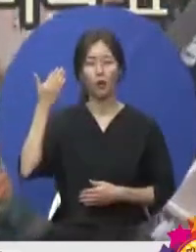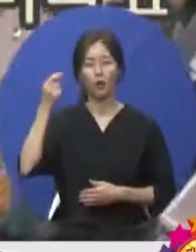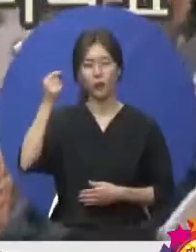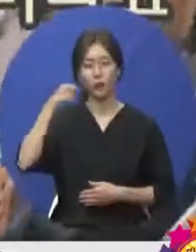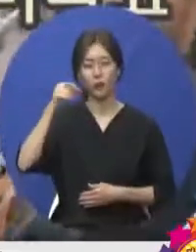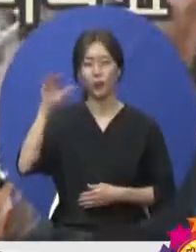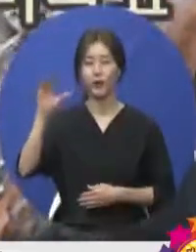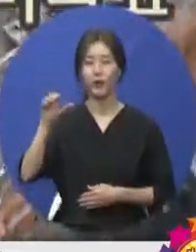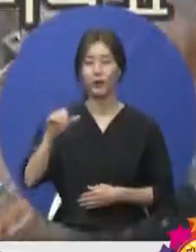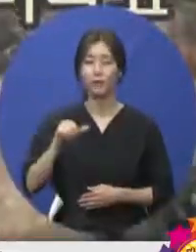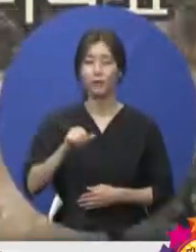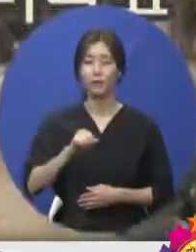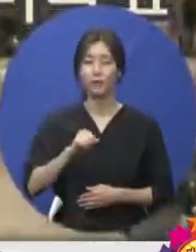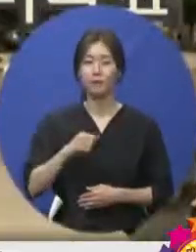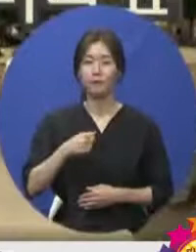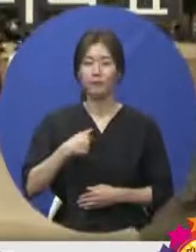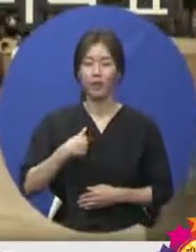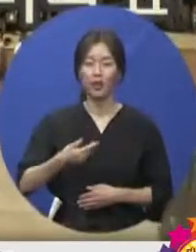눈물에